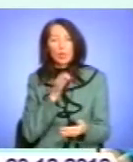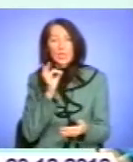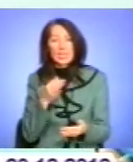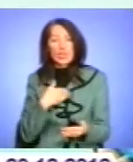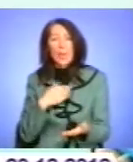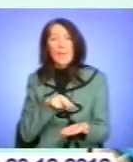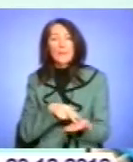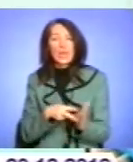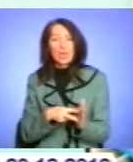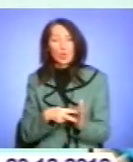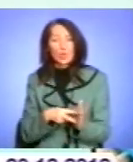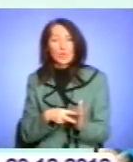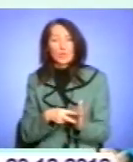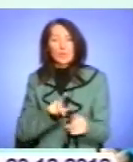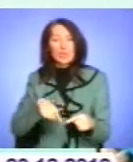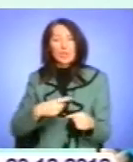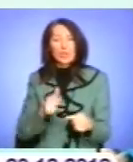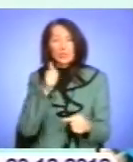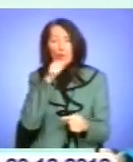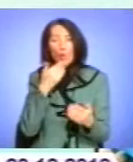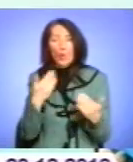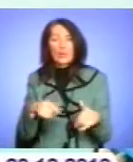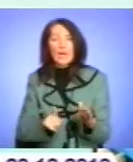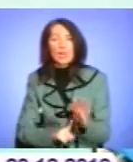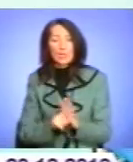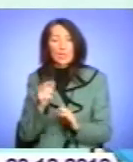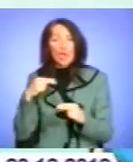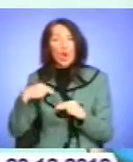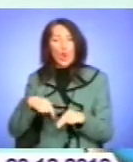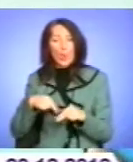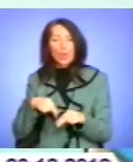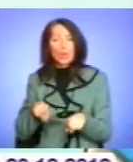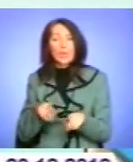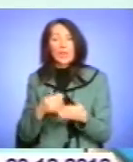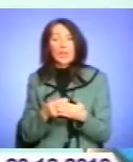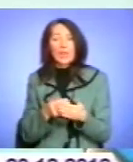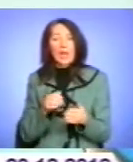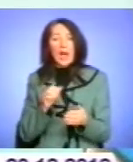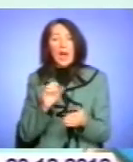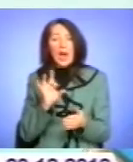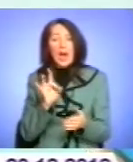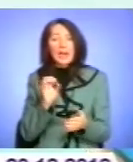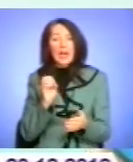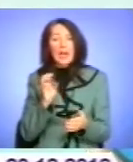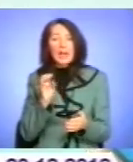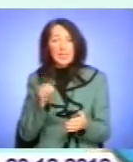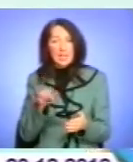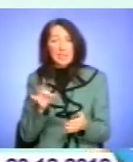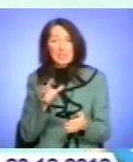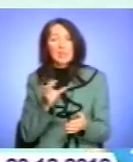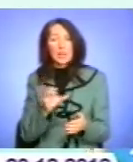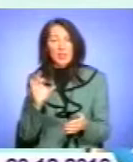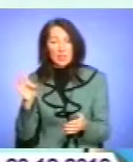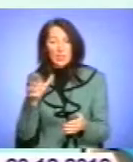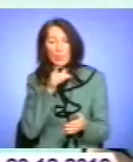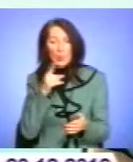ми плануємо з наступного року вже розпочати роботу над анотованим реєстром радянського періоду. Так як